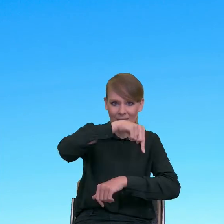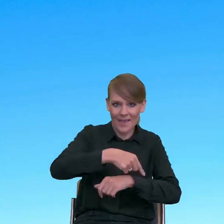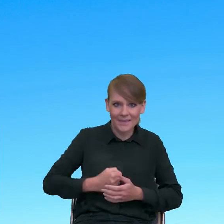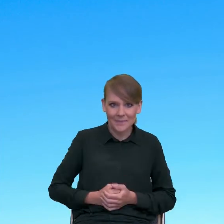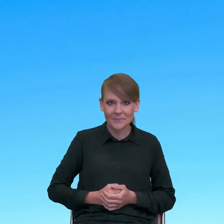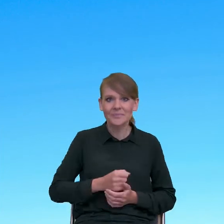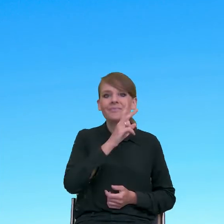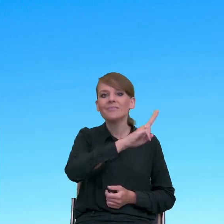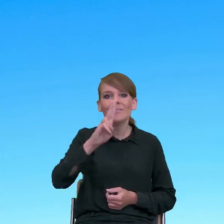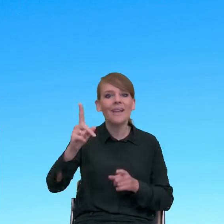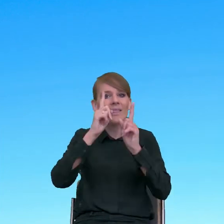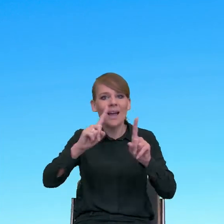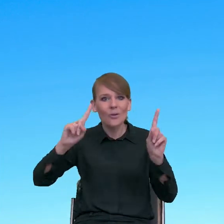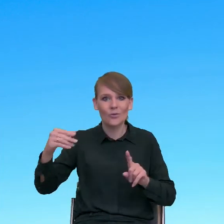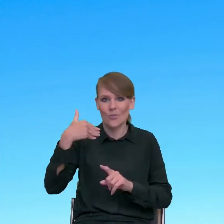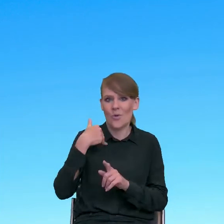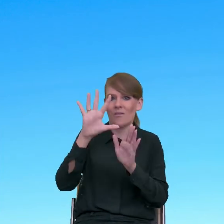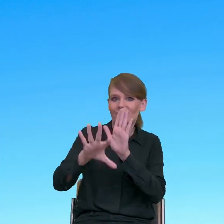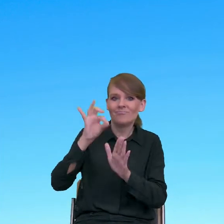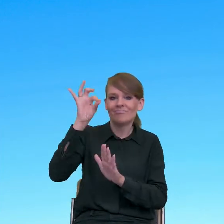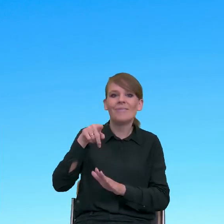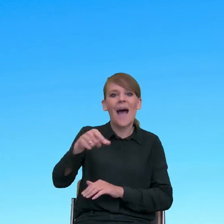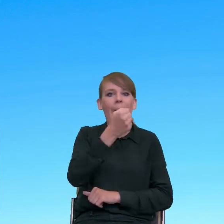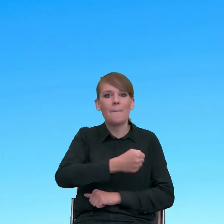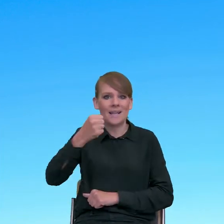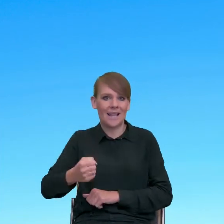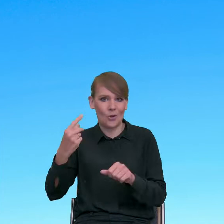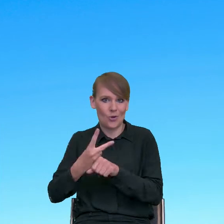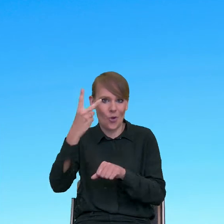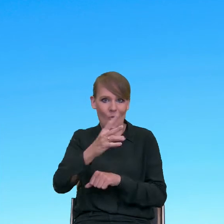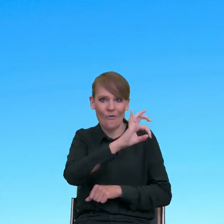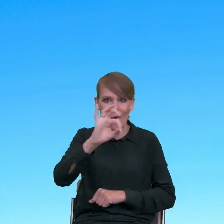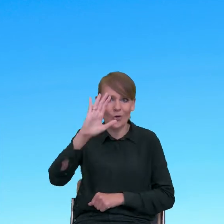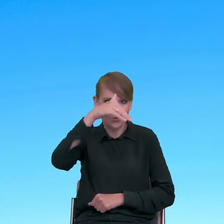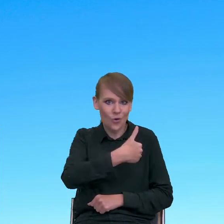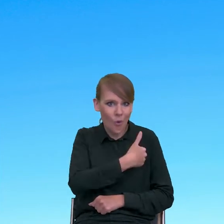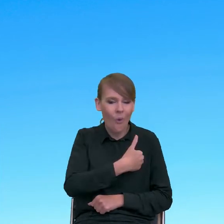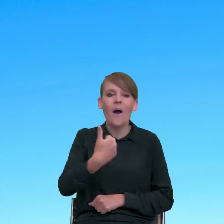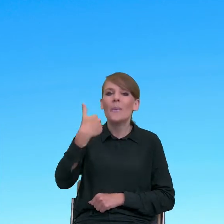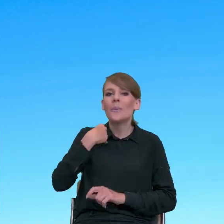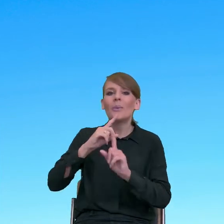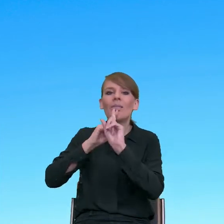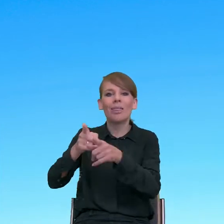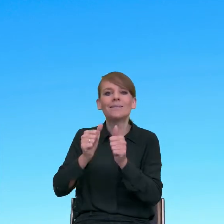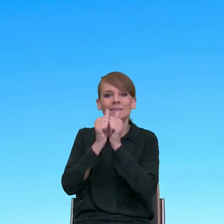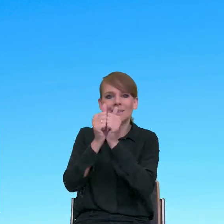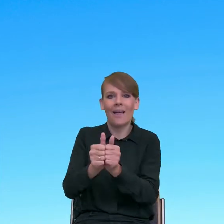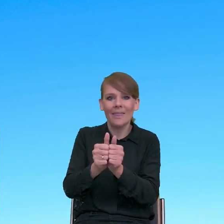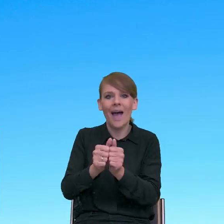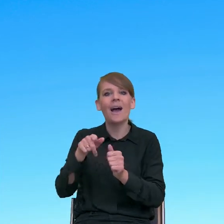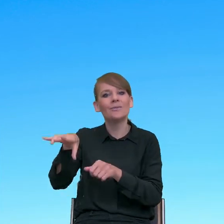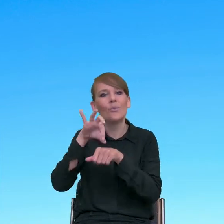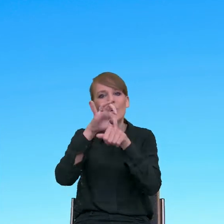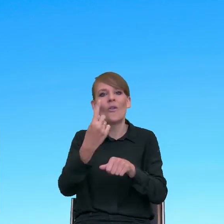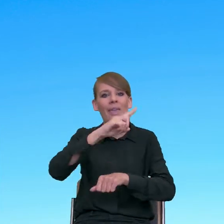nauczyciel został nominowany na ambasadora dostępności w swojej szkole i miał za zadanie przeprowadzić 1 lekcję